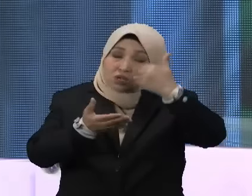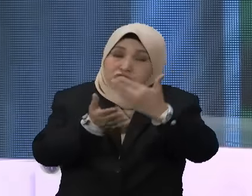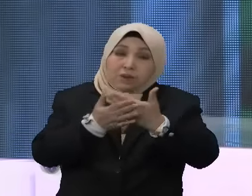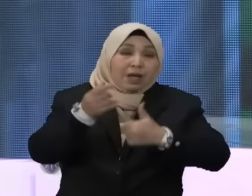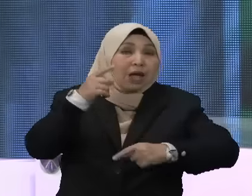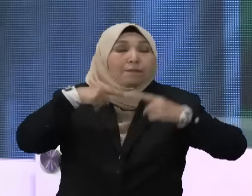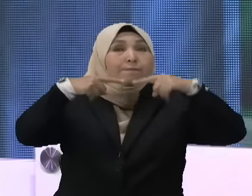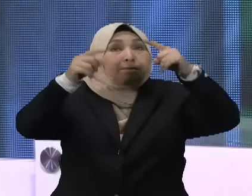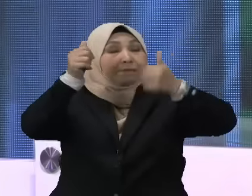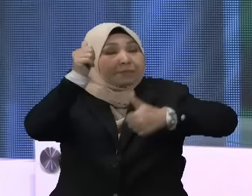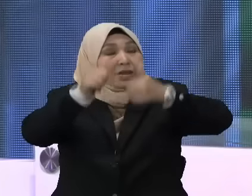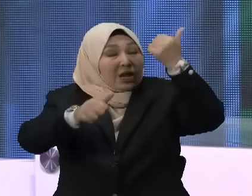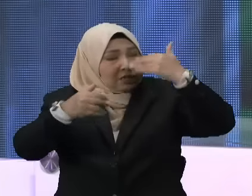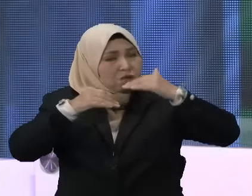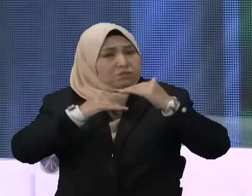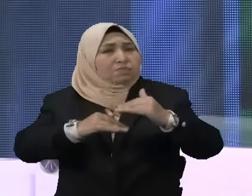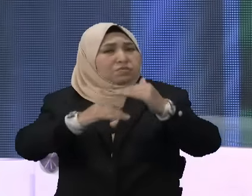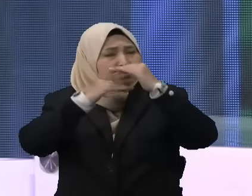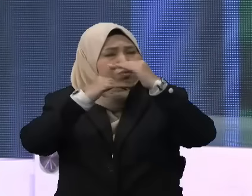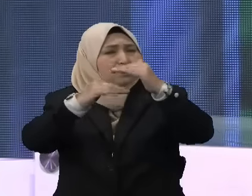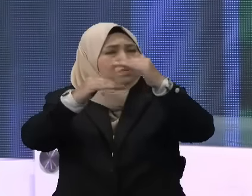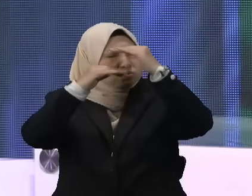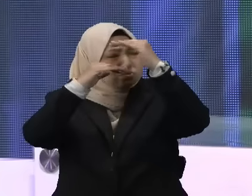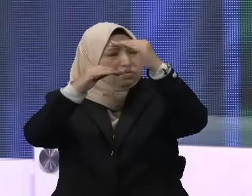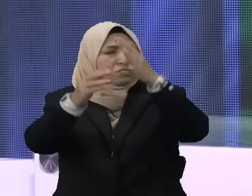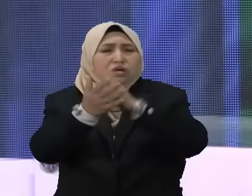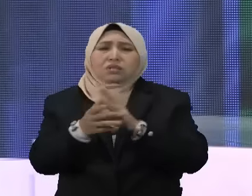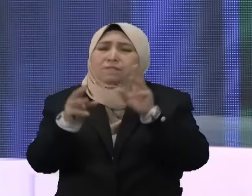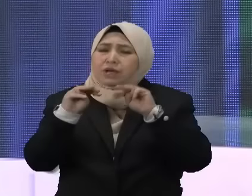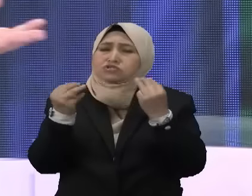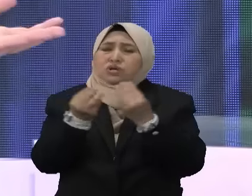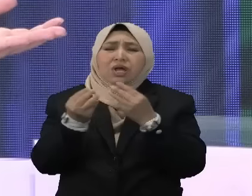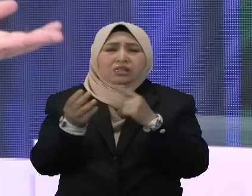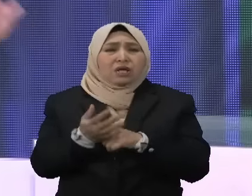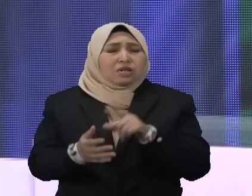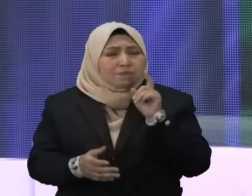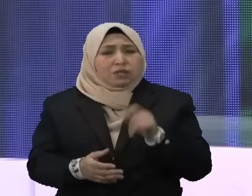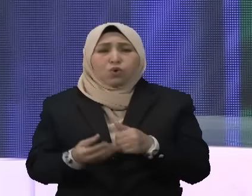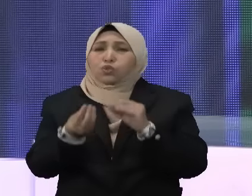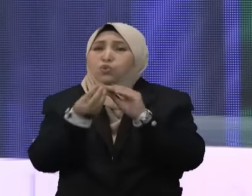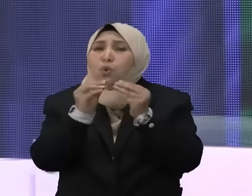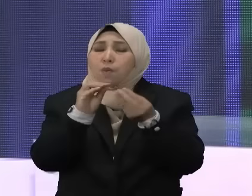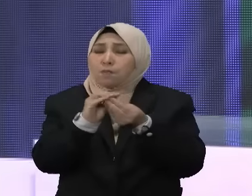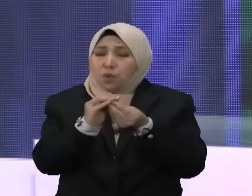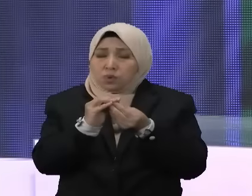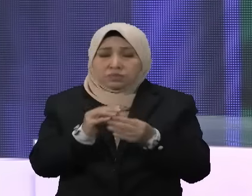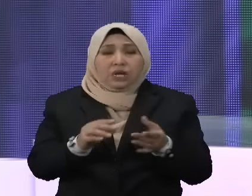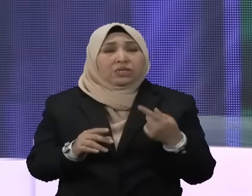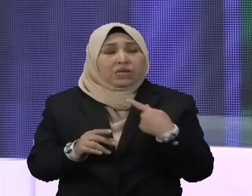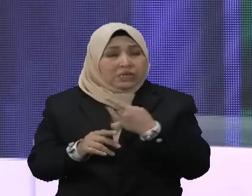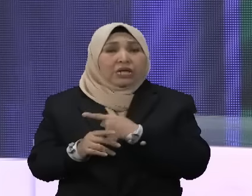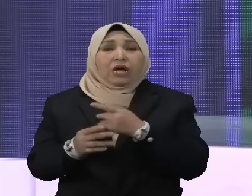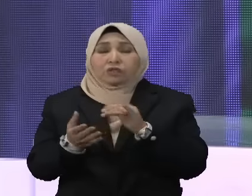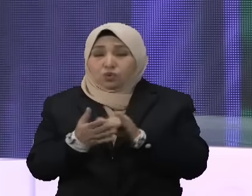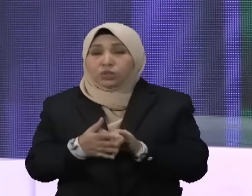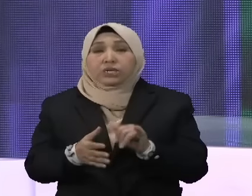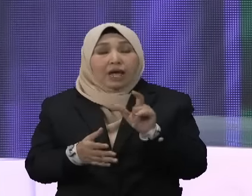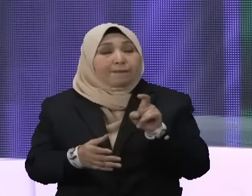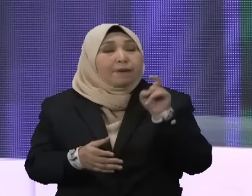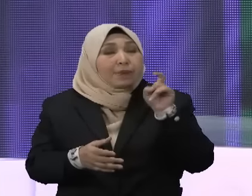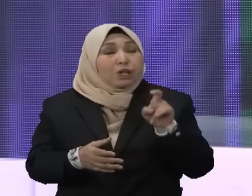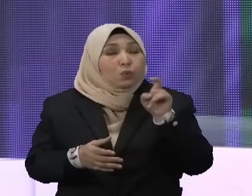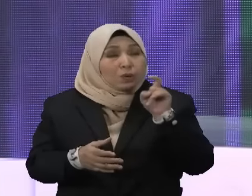ada pelbagai lapisan masyarakat ini yang memerlukan kepada tadilah nombor, kan, dan lapisan masyarakat kita lah tu, kan, yang